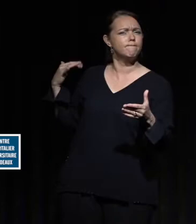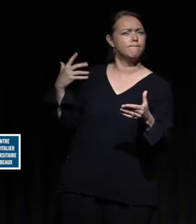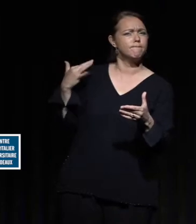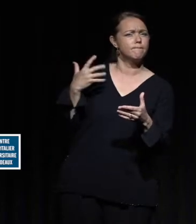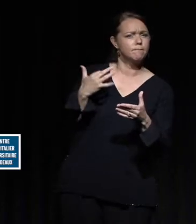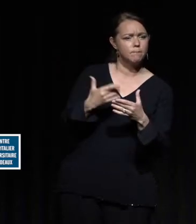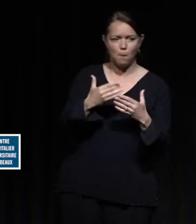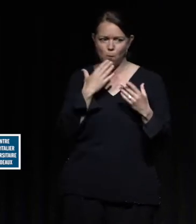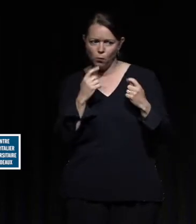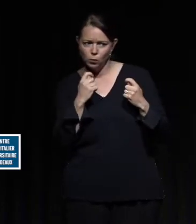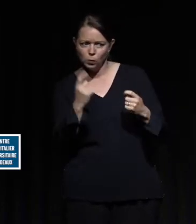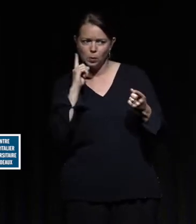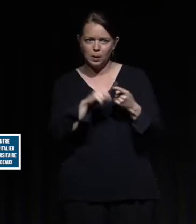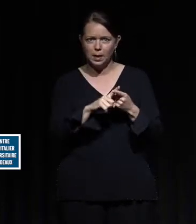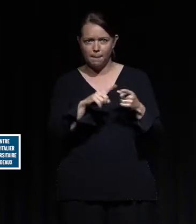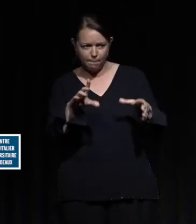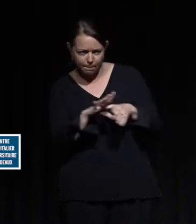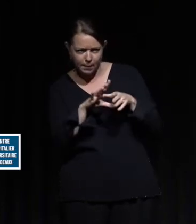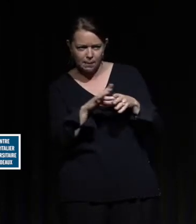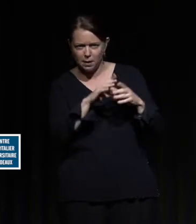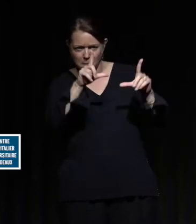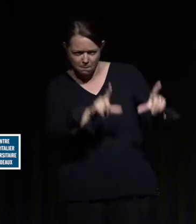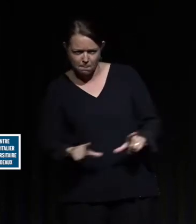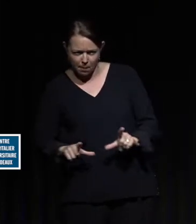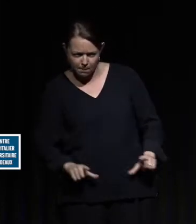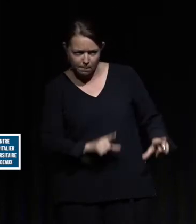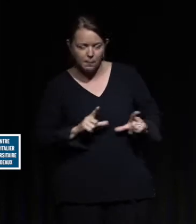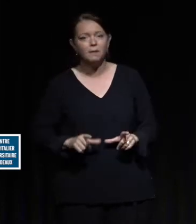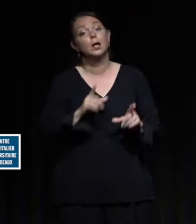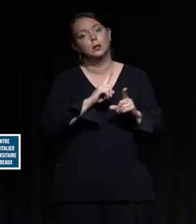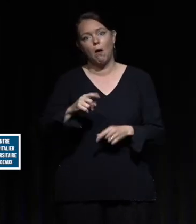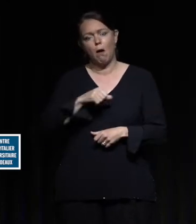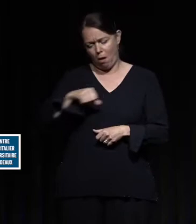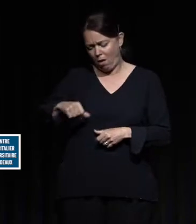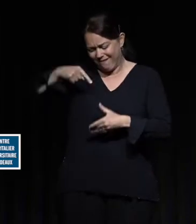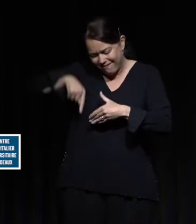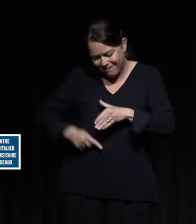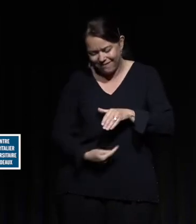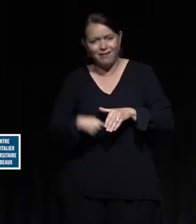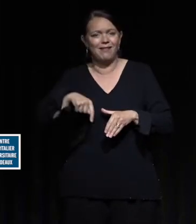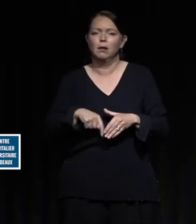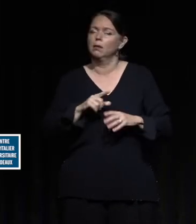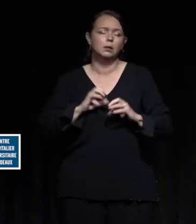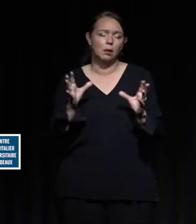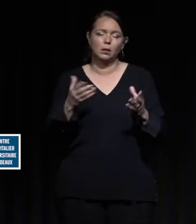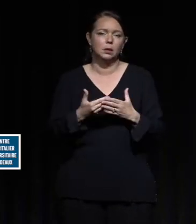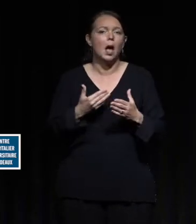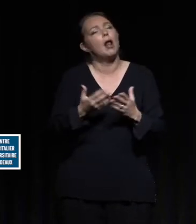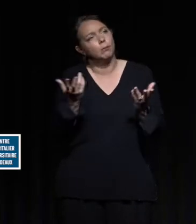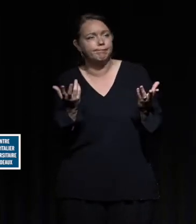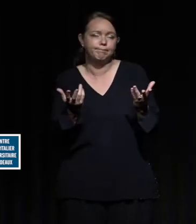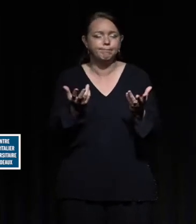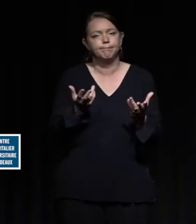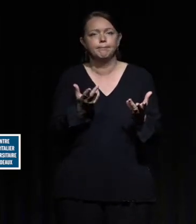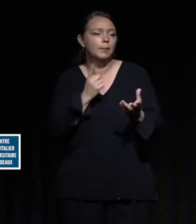de conduites à tenir sur l'imagerie sans aller à l'examen invasif, qui était la cœlioscopie, qui reste une référence, mais qui reste pas du